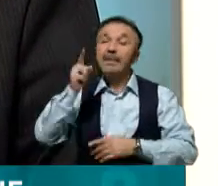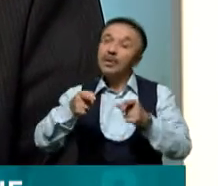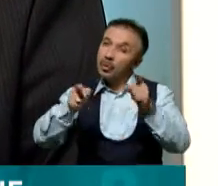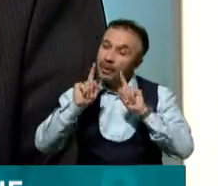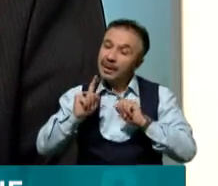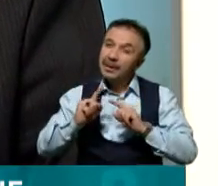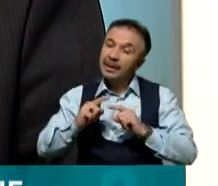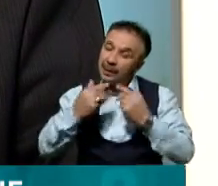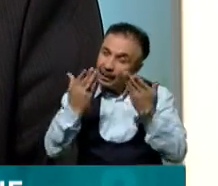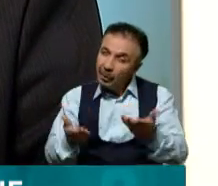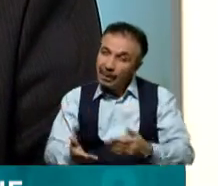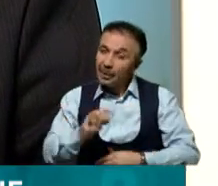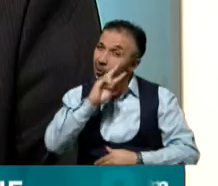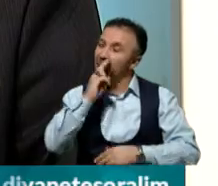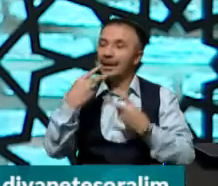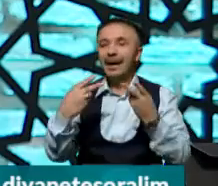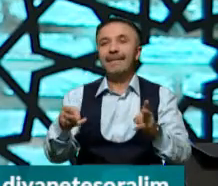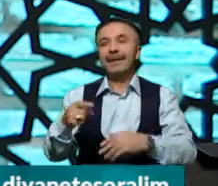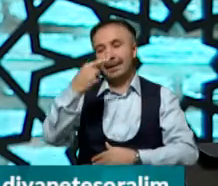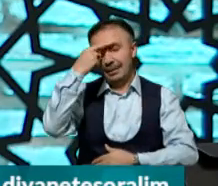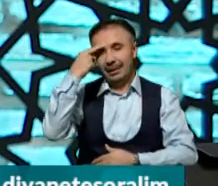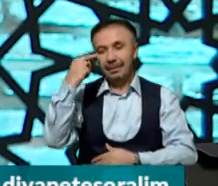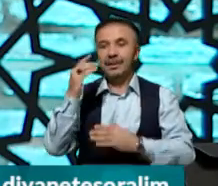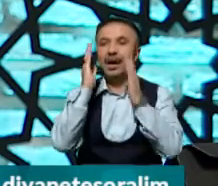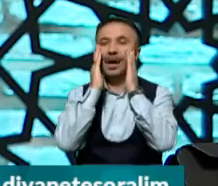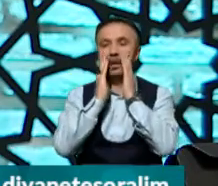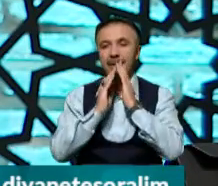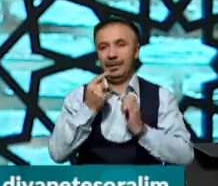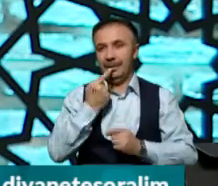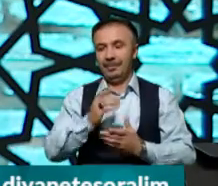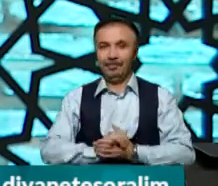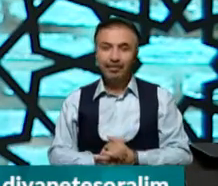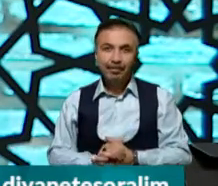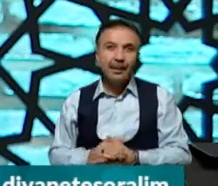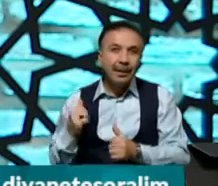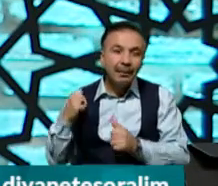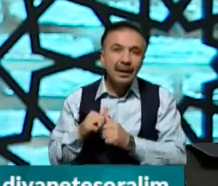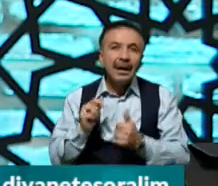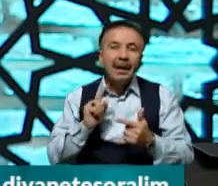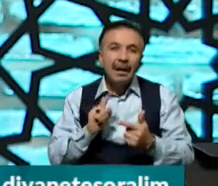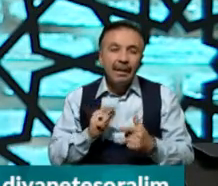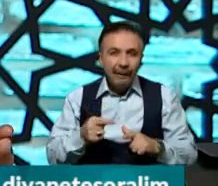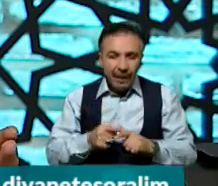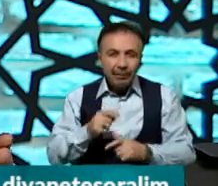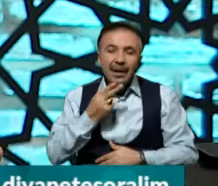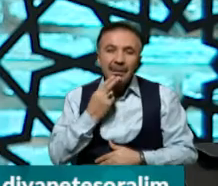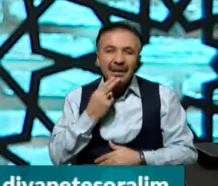İnşallah. Günahlarını bağışlar. İnşallah. Biz de amin deriz hocam. Bir de Fatma Hanım'ın ikinci sorusu,